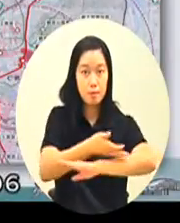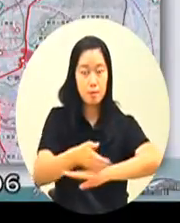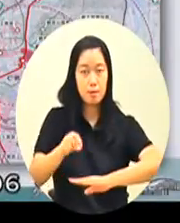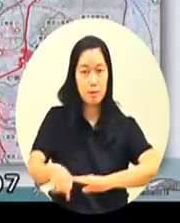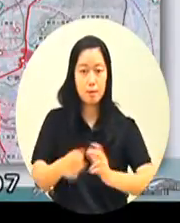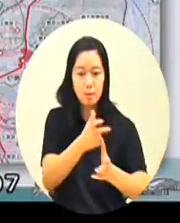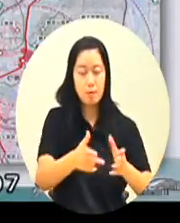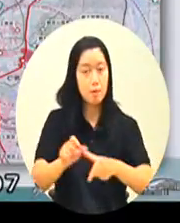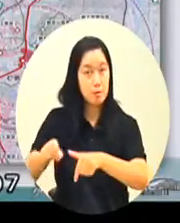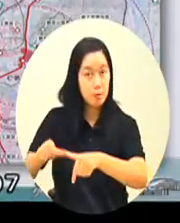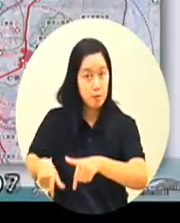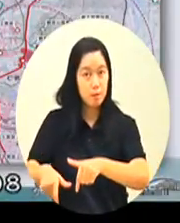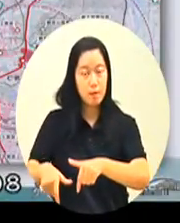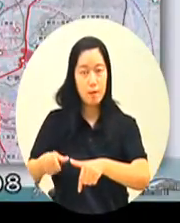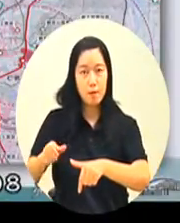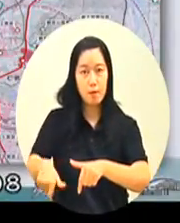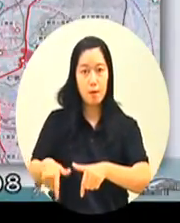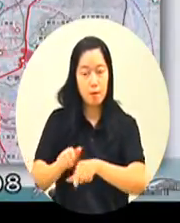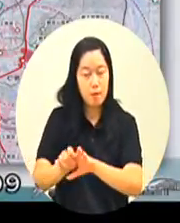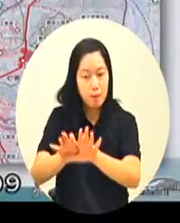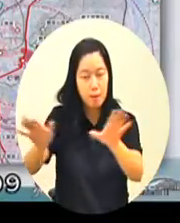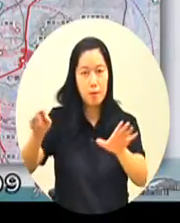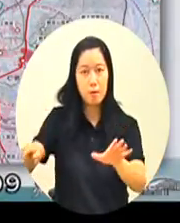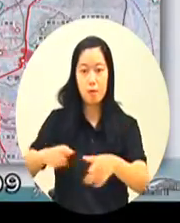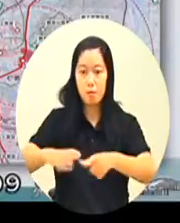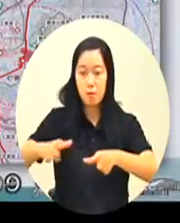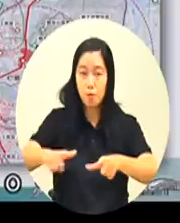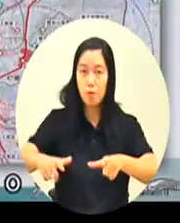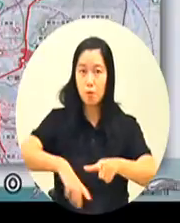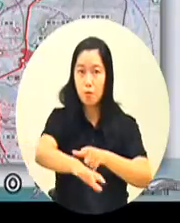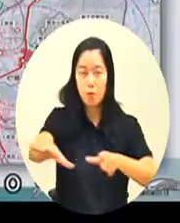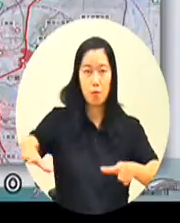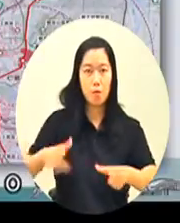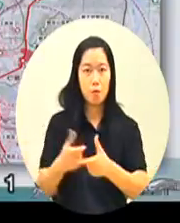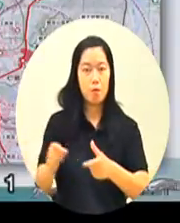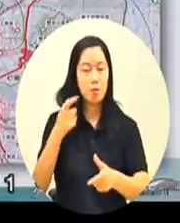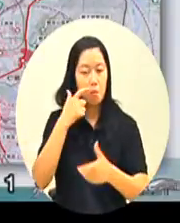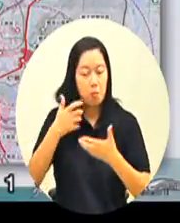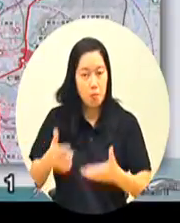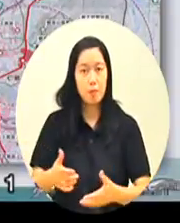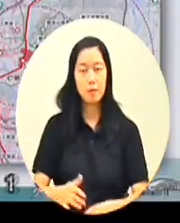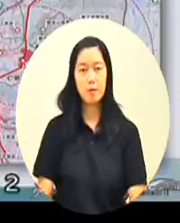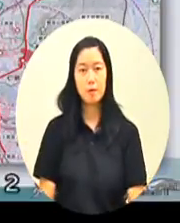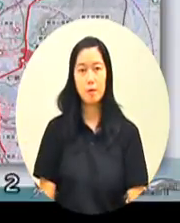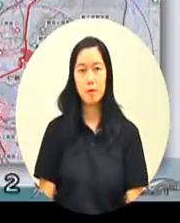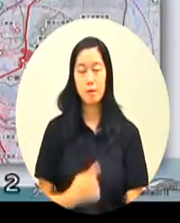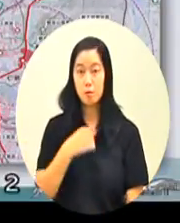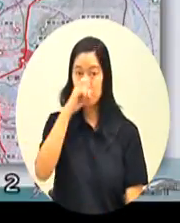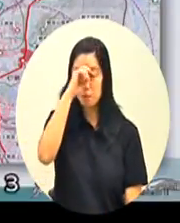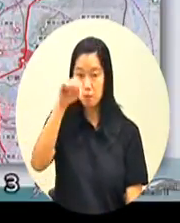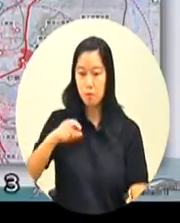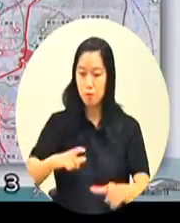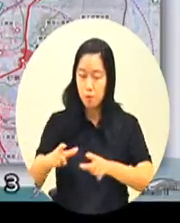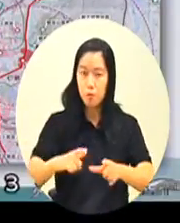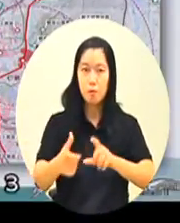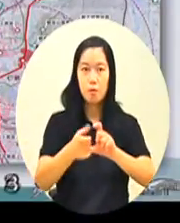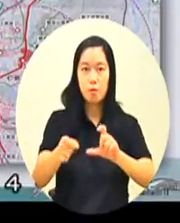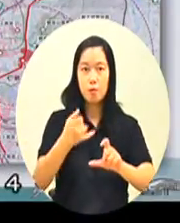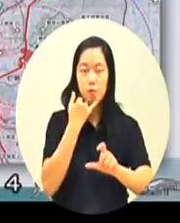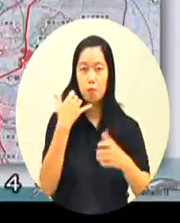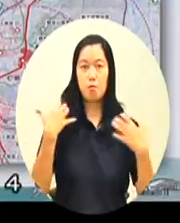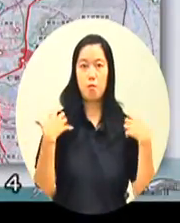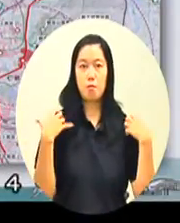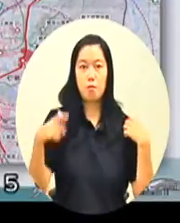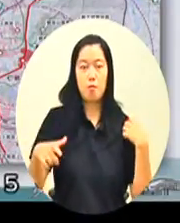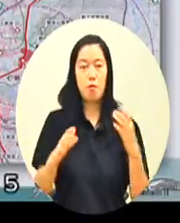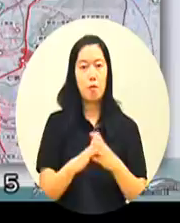业发展来讲，这一块园区的开发会是一个非常非常重要的工作。我们希望说这个园区未来能够扮演一个